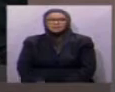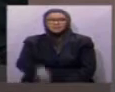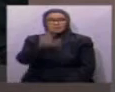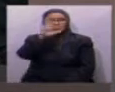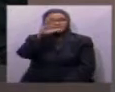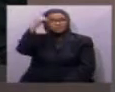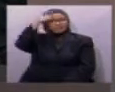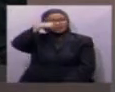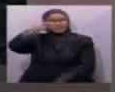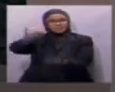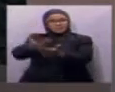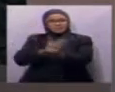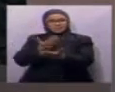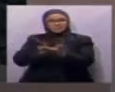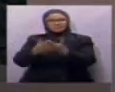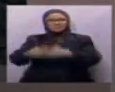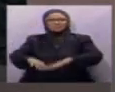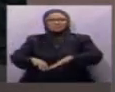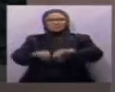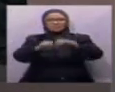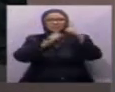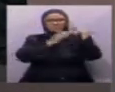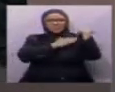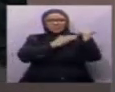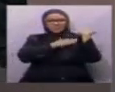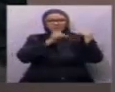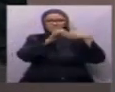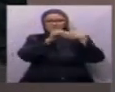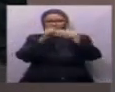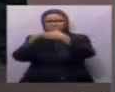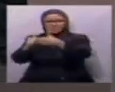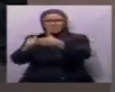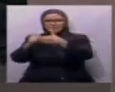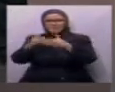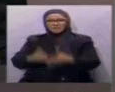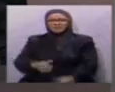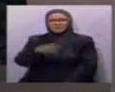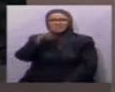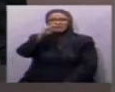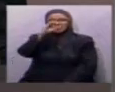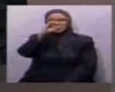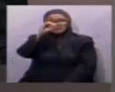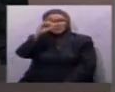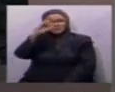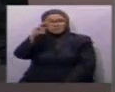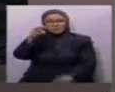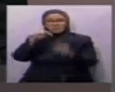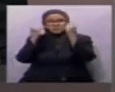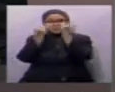Lima muka baharu mengisi jawatan pucuk pimpinan Majlis Olimpik Malaysia MOM bagi Penggal